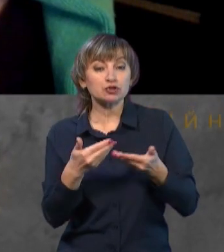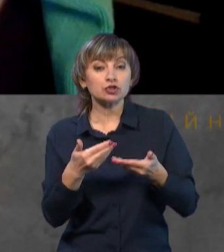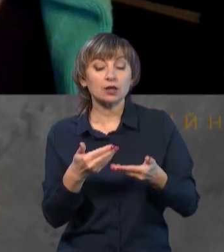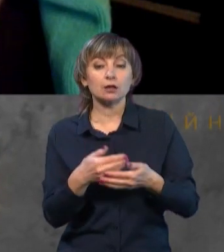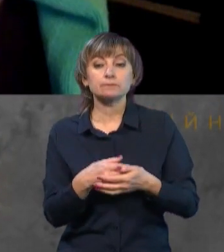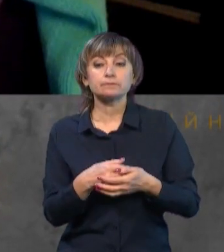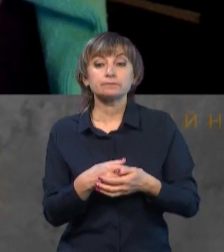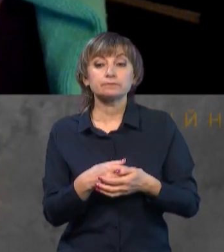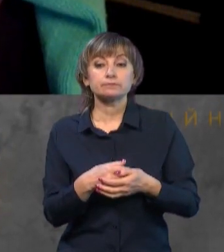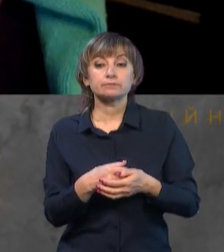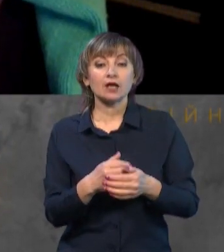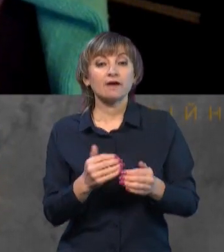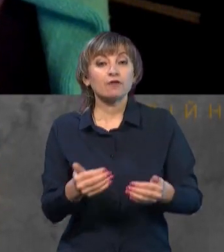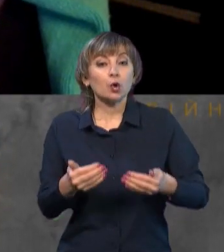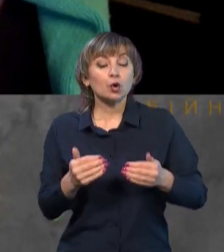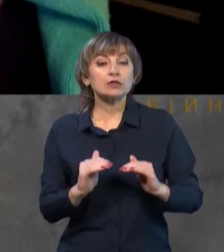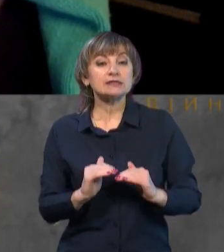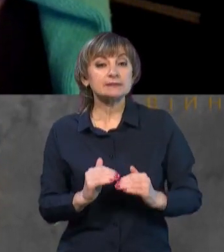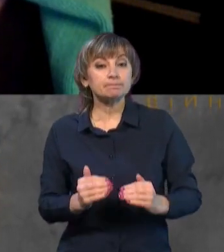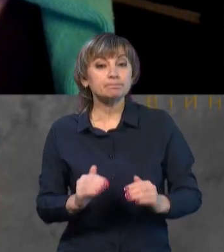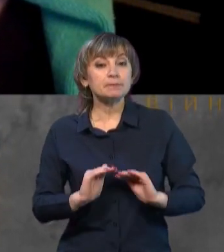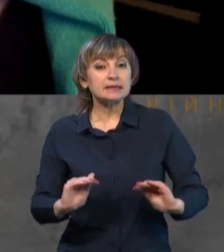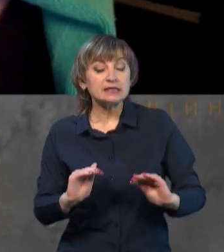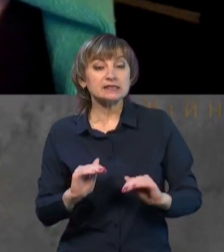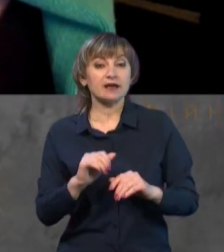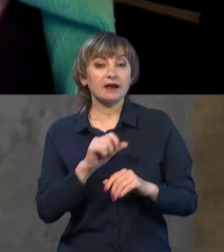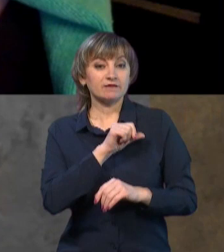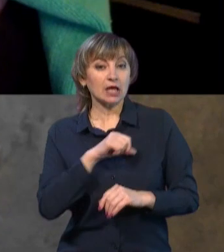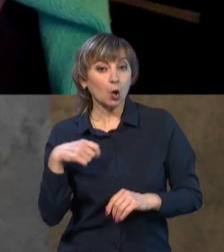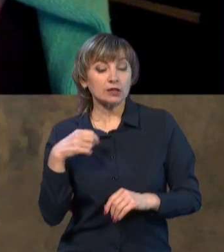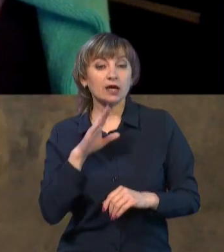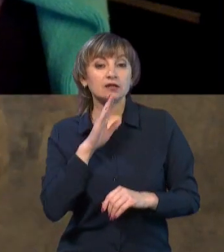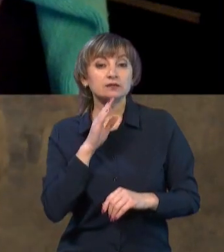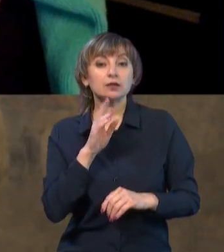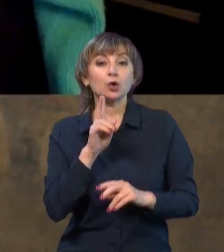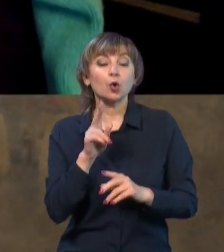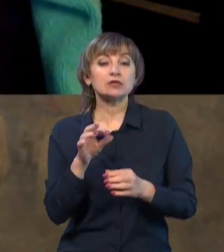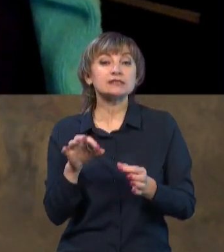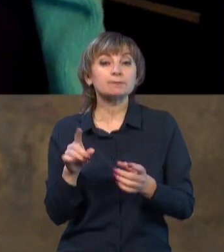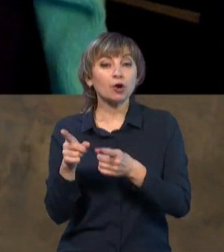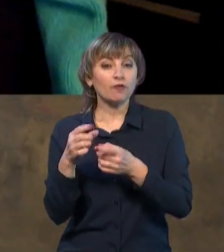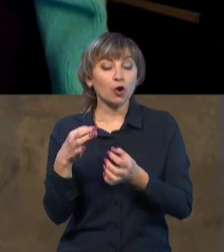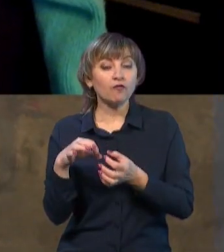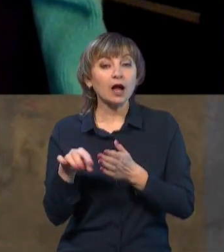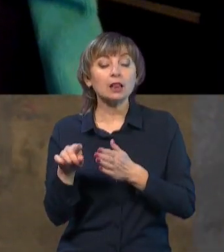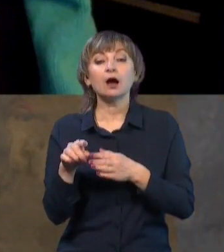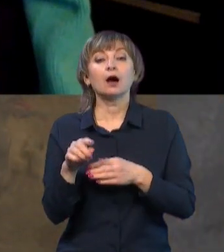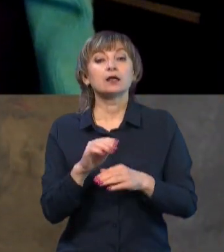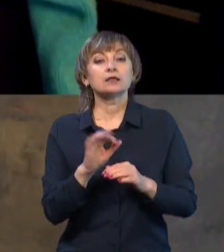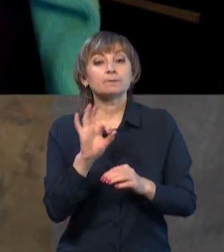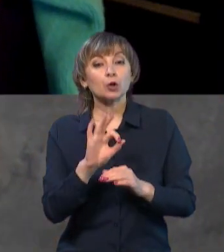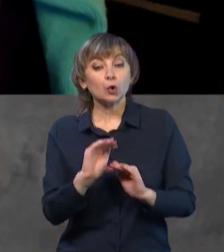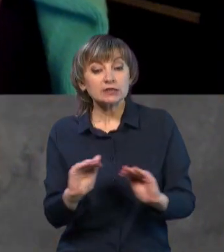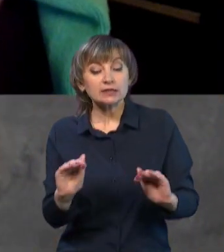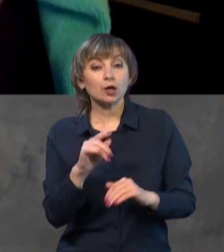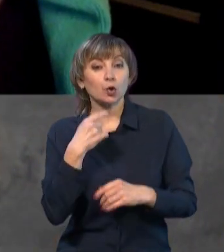у короткій спідниці з декольте, це не значить, що вона спровокувала когось. Так, ну і тим більше, коли йдеться про дітей, тим більше, коли йдеться